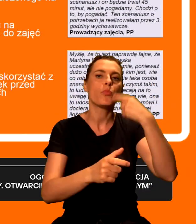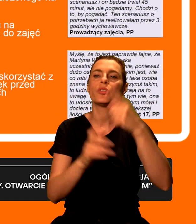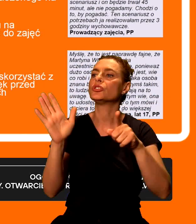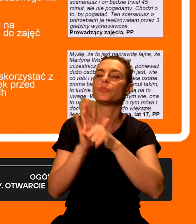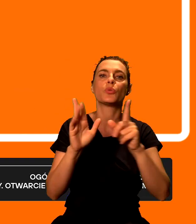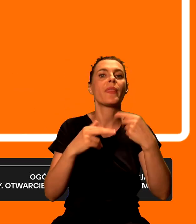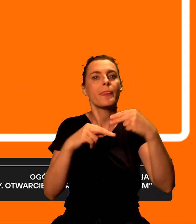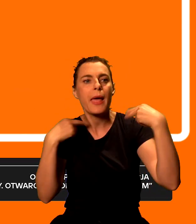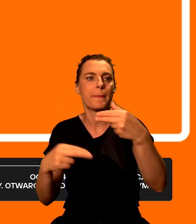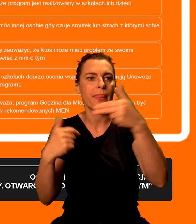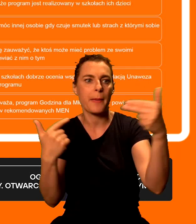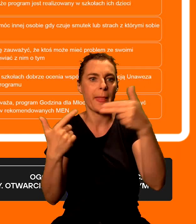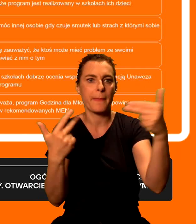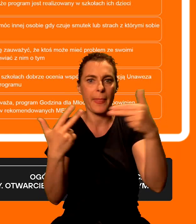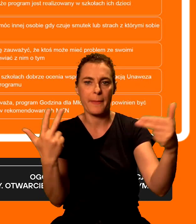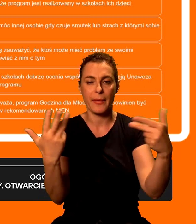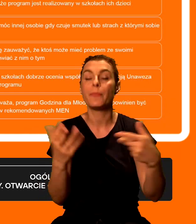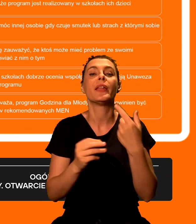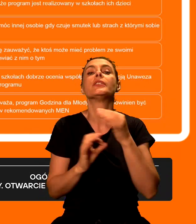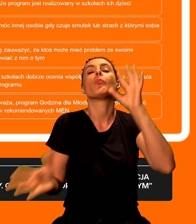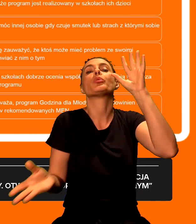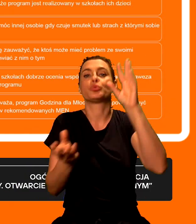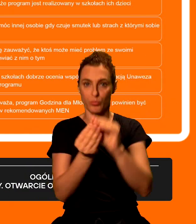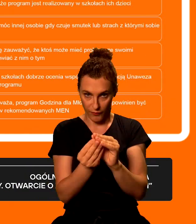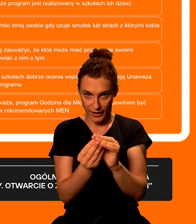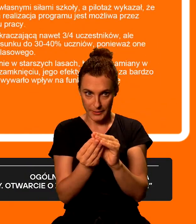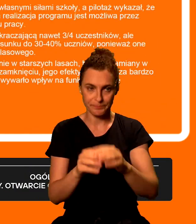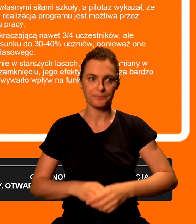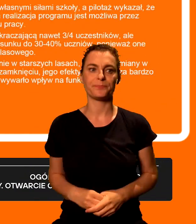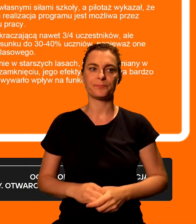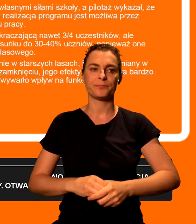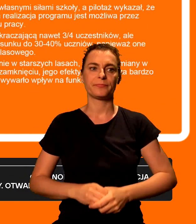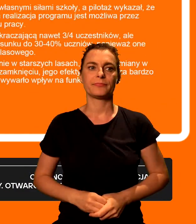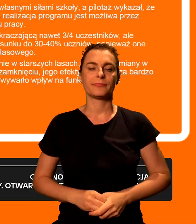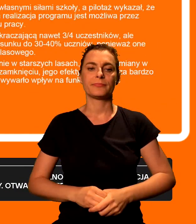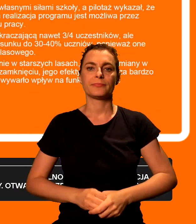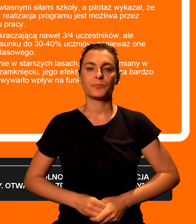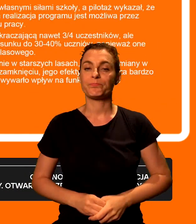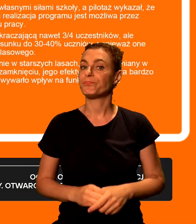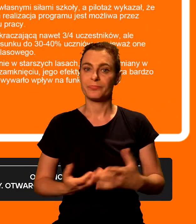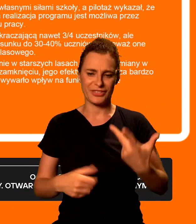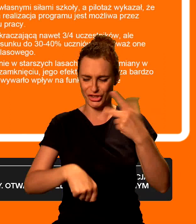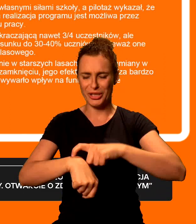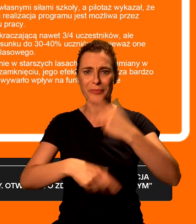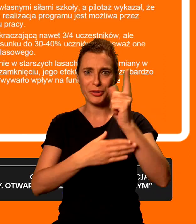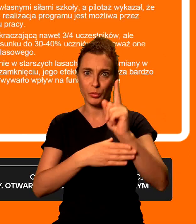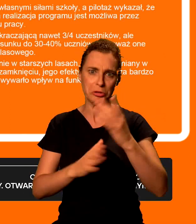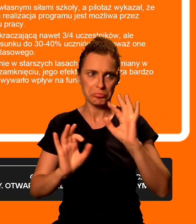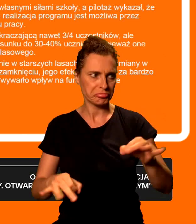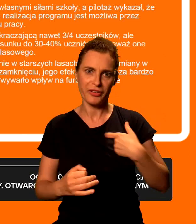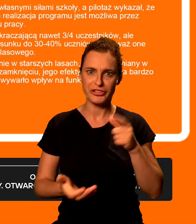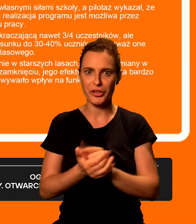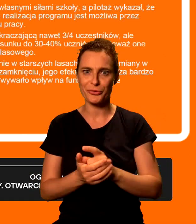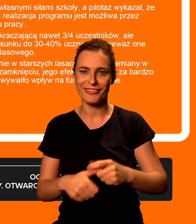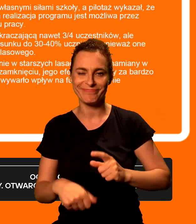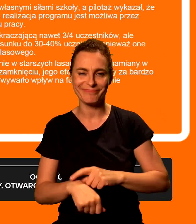powracanie do tego tematu. Słuchajcie, podsumowując, te cyferki to już prawie pokazywałem, to powiem to. I tak 3 minuty, ale to nie jest źle te 3 minuty.